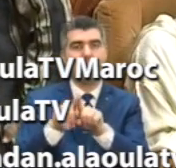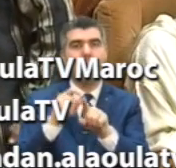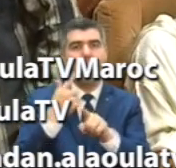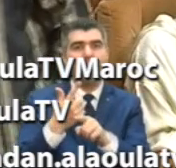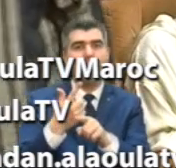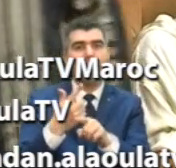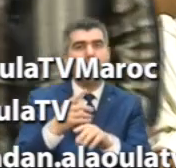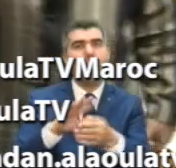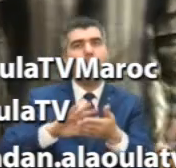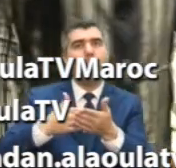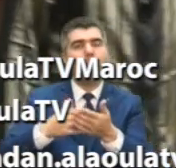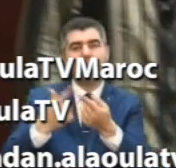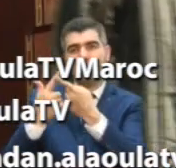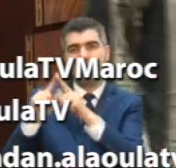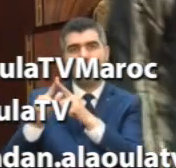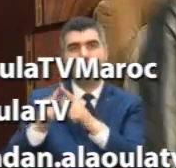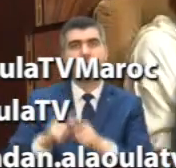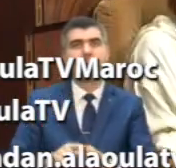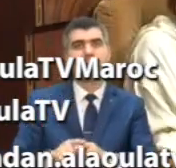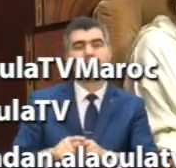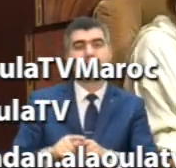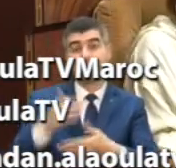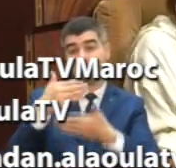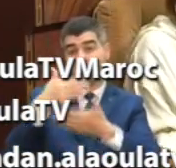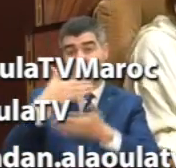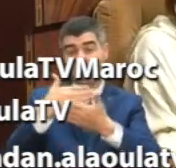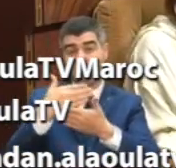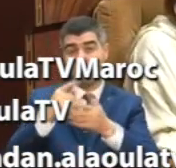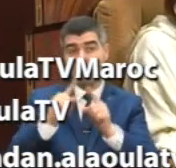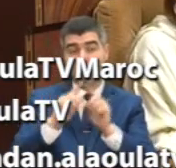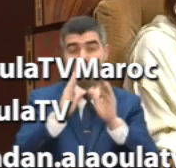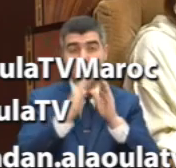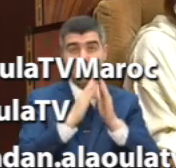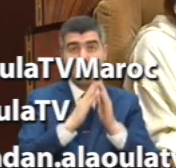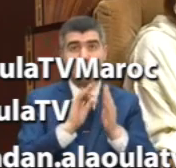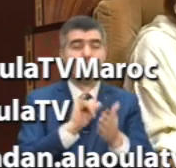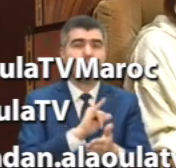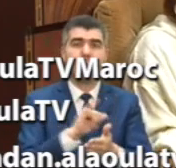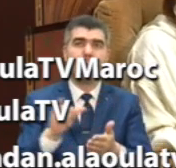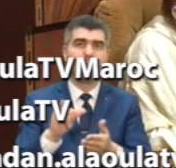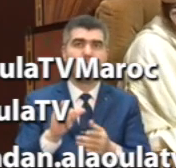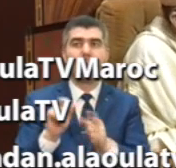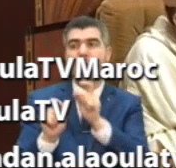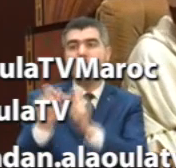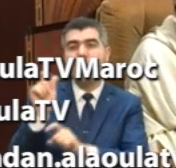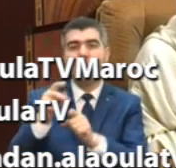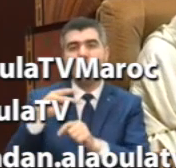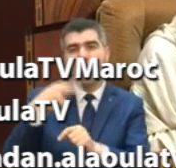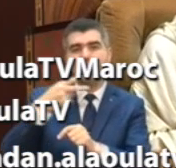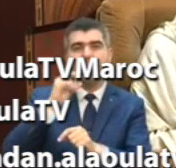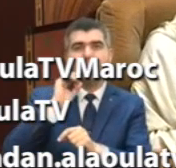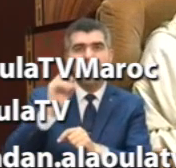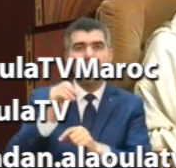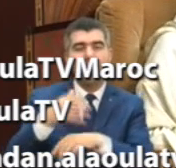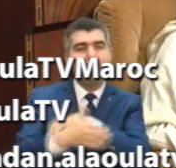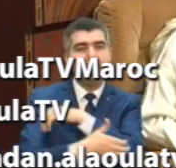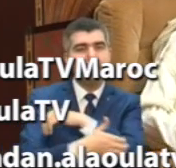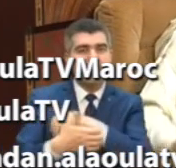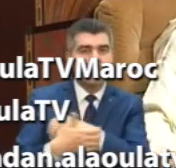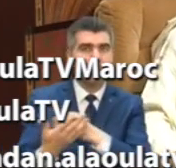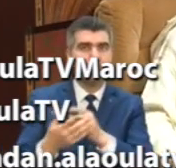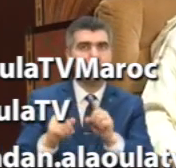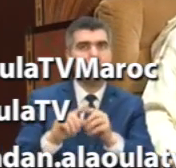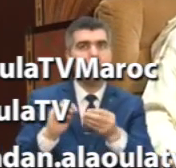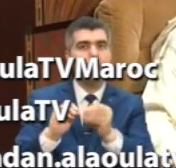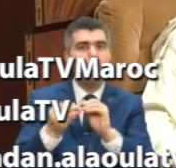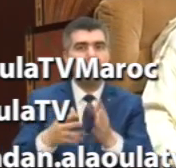هو، والمكنسيه هي هي. كتكلموا مع المواطنين بواحد اللغه كتستفزهم. الفقراء عندهم